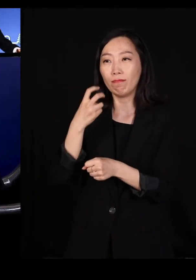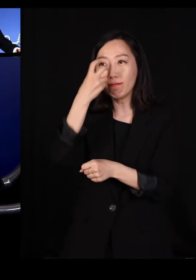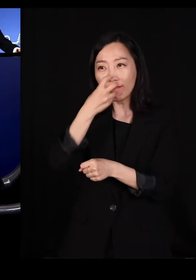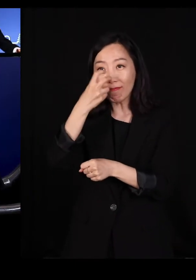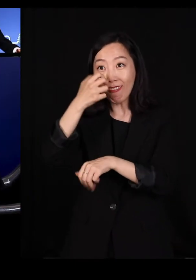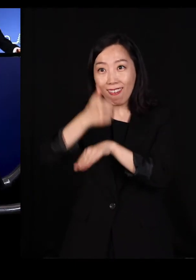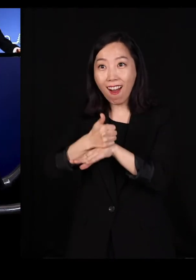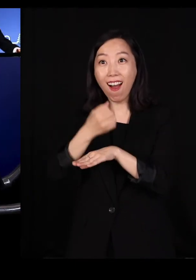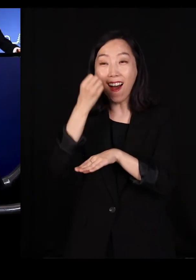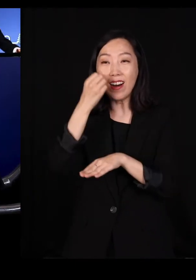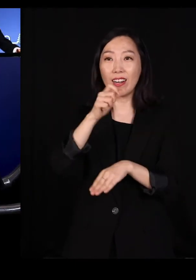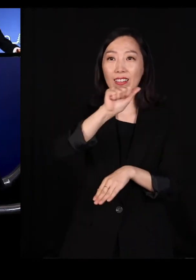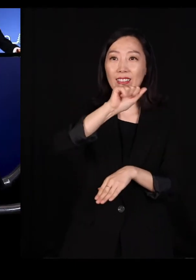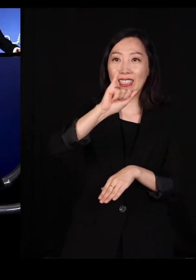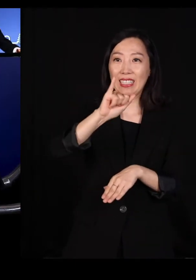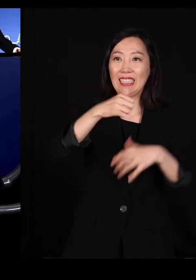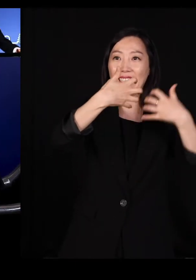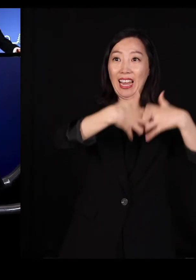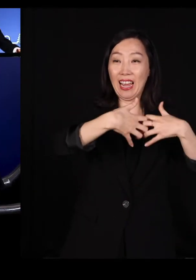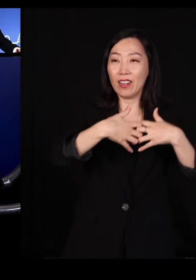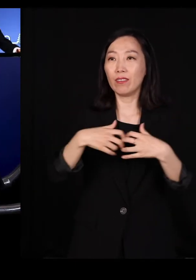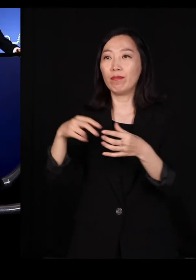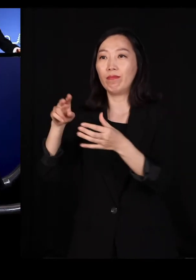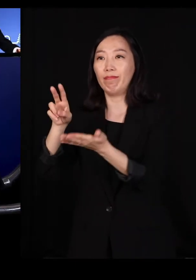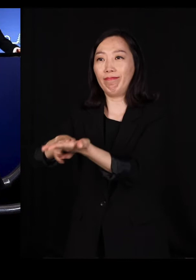했습니다. 그 알파고하고 이세돌하고